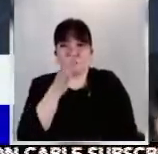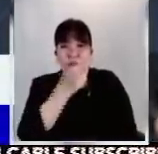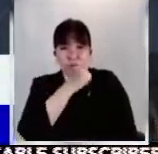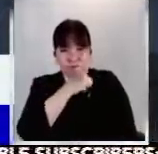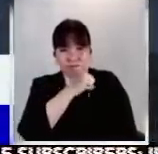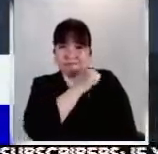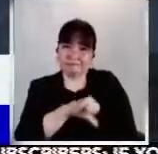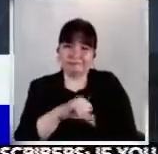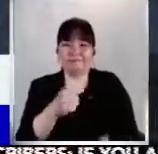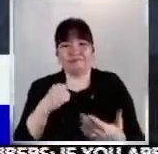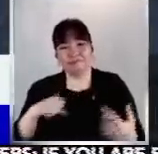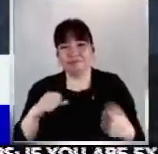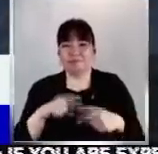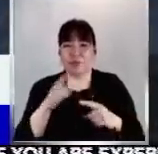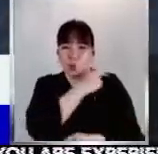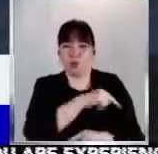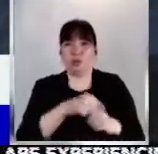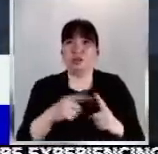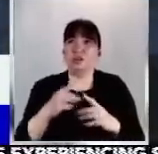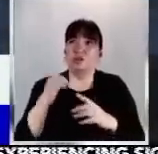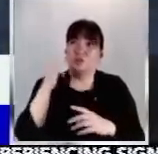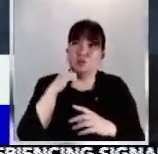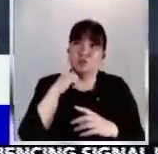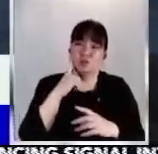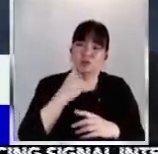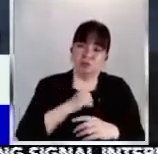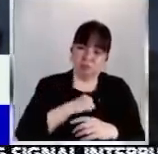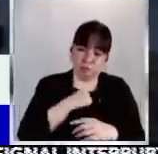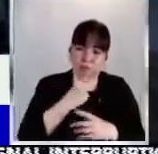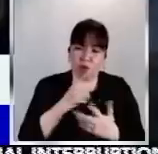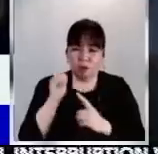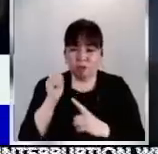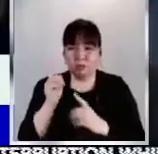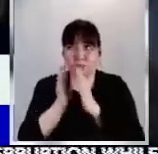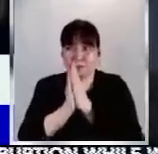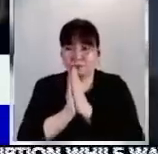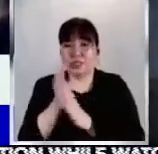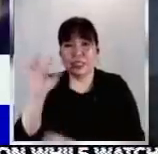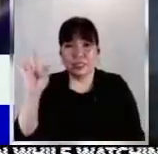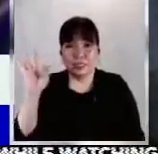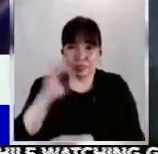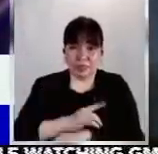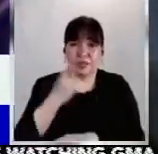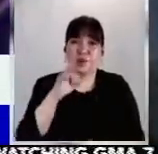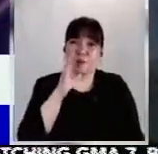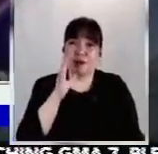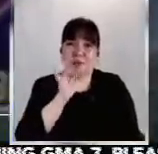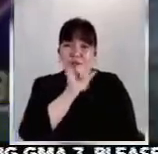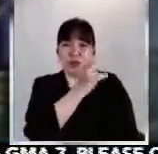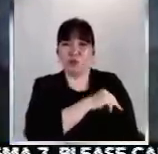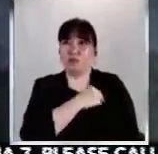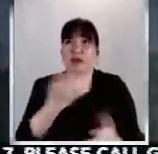gusto ko po sanang makapagpasyam para sa nanay ko may sakit na nasa ospital. Kaya lang po, sarado, walang misa. Kaya